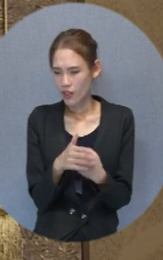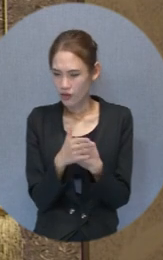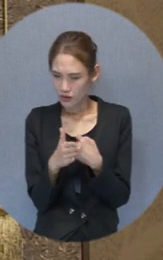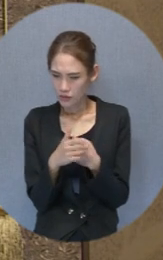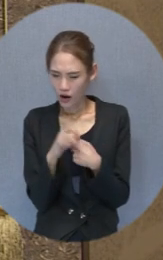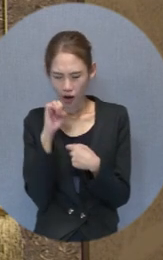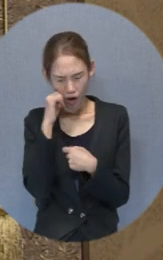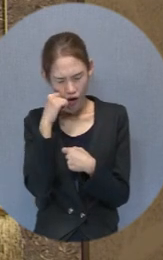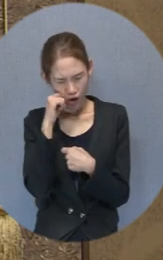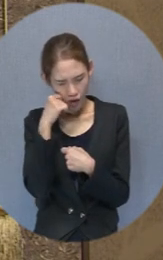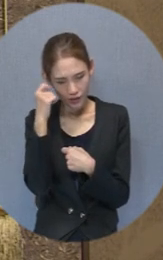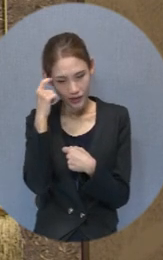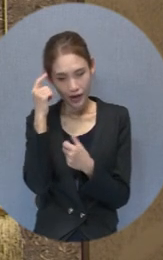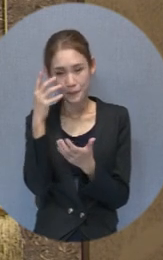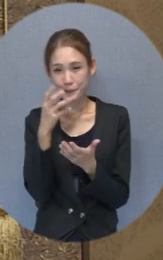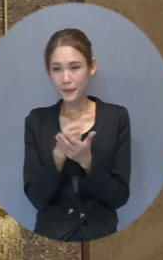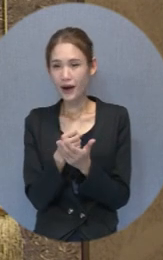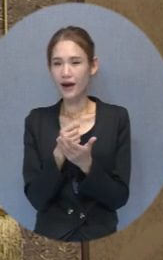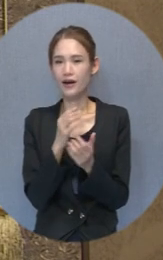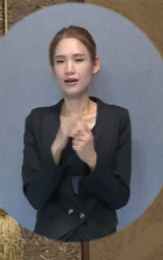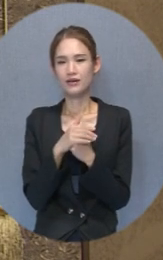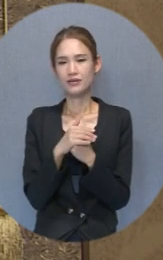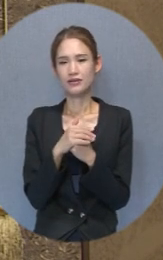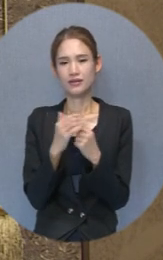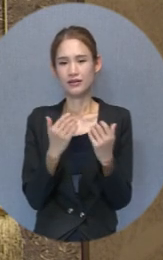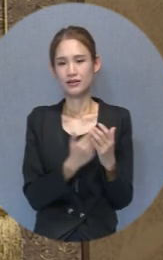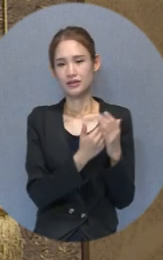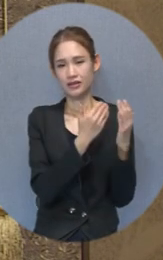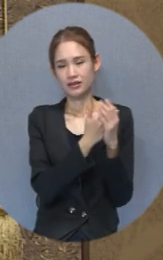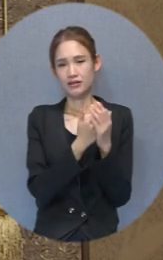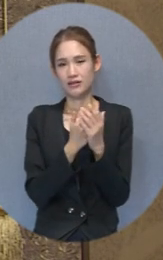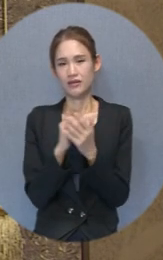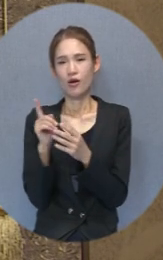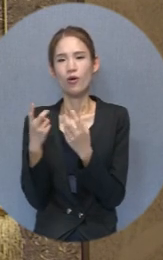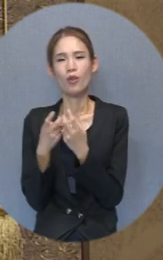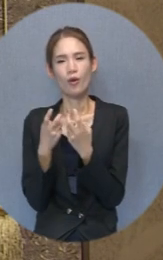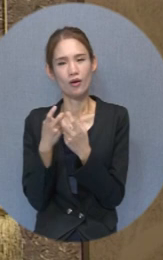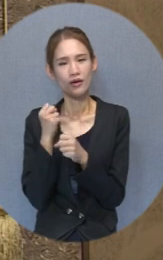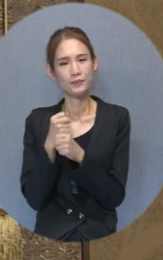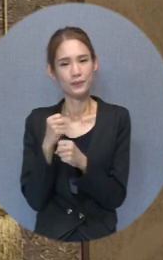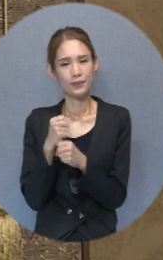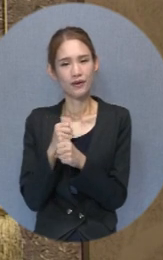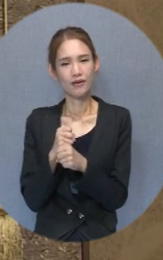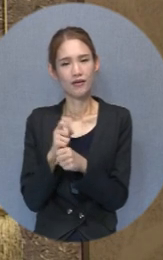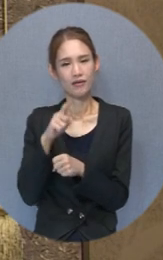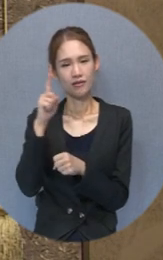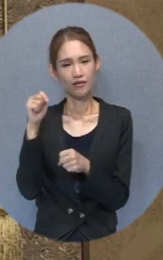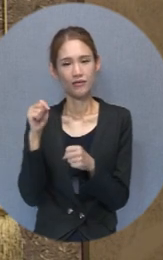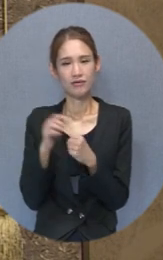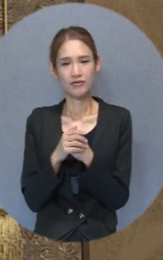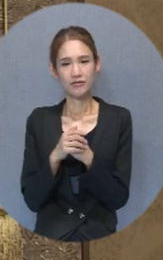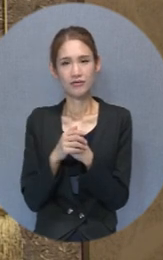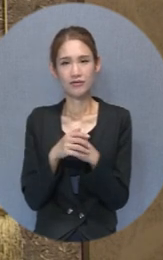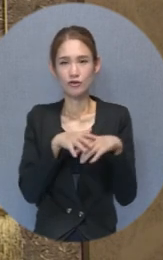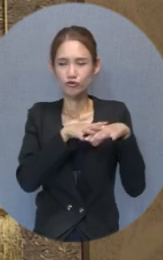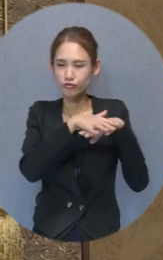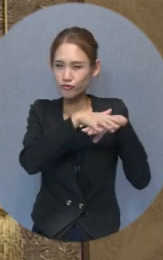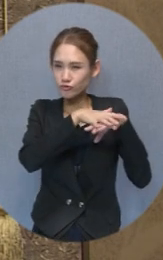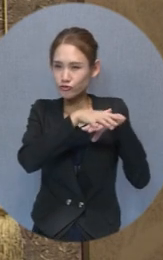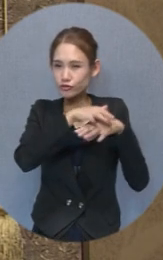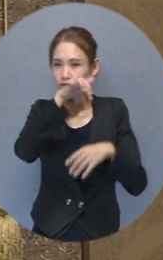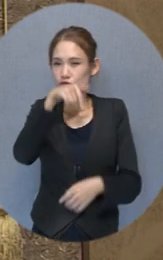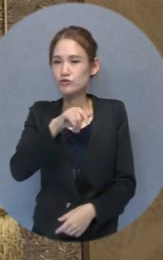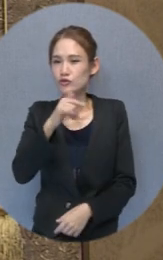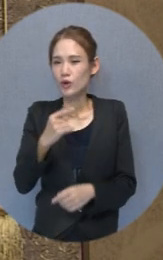했기 때문에 개발하고 어떤 거를 만들어야 될까라는 그 구조도를 만들 때